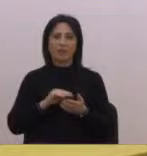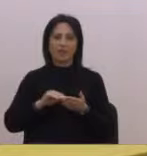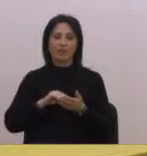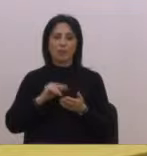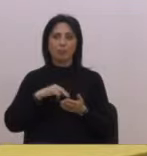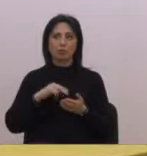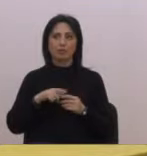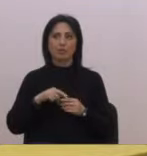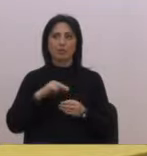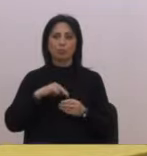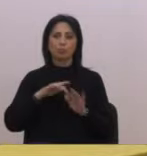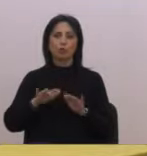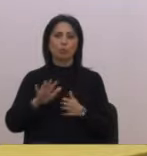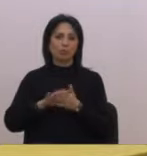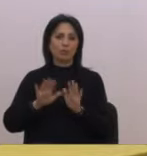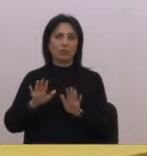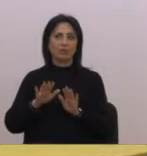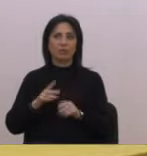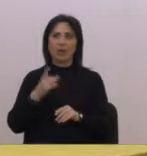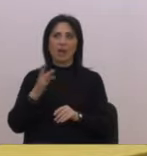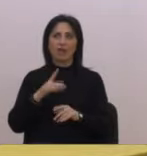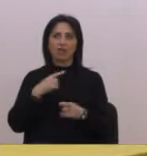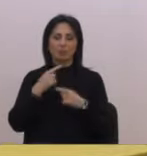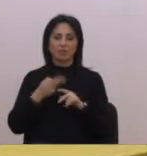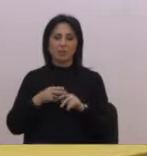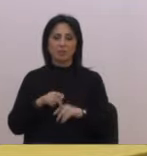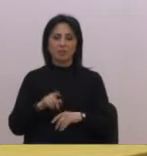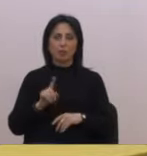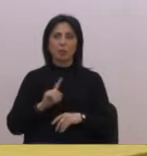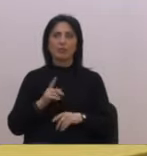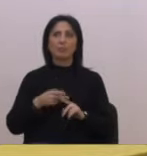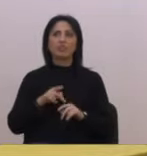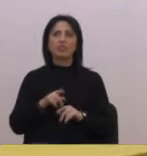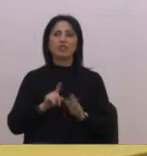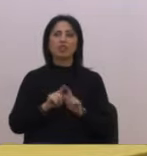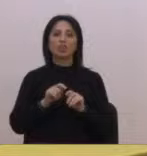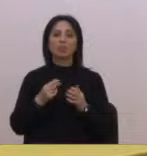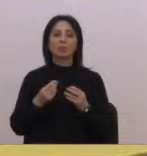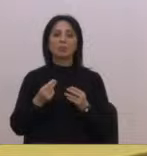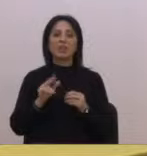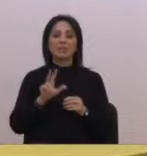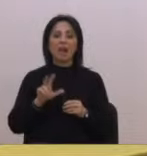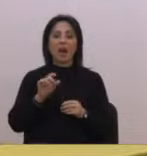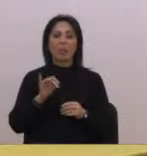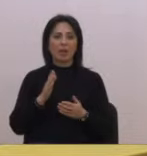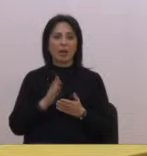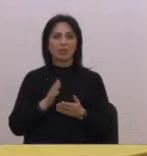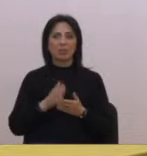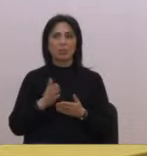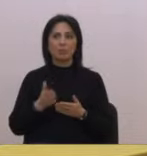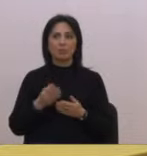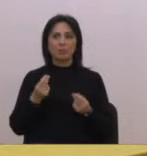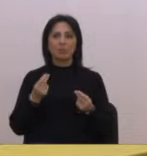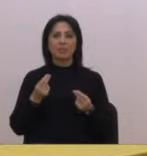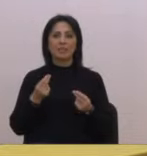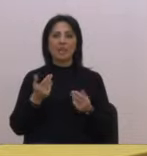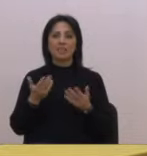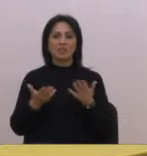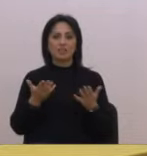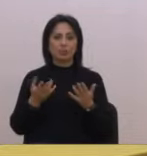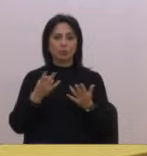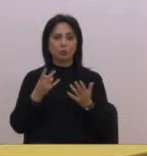ნამუშევარი და ეს მუშა პროცესი გაგრძელდება. მე არაერთჯერ ვისაუბრე იმაზე, რომ იმისთვის, რომ შეიქმნას ფინანსური ჰაბი, რა თქმა უნდა არსებობდეს ფინანსური ინსტრუმენტები,